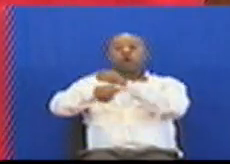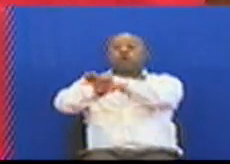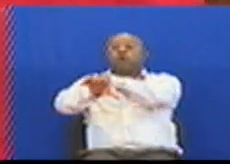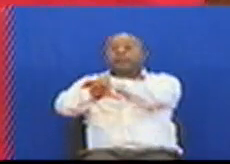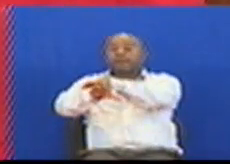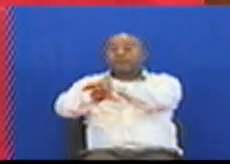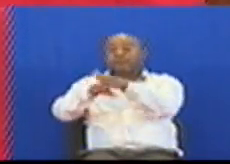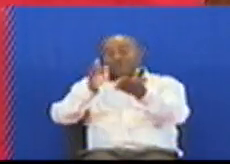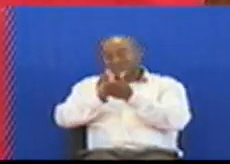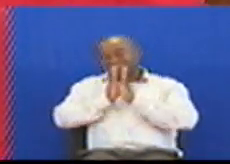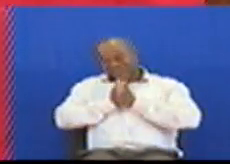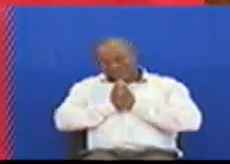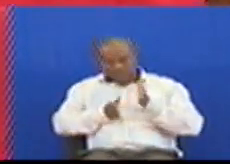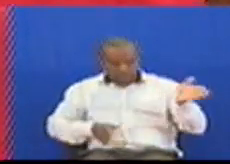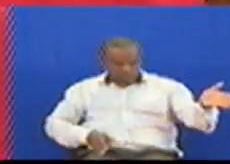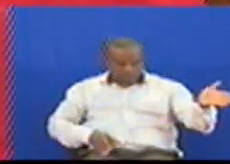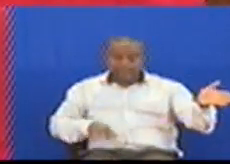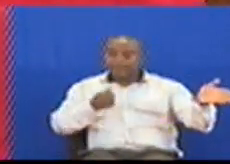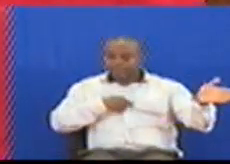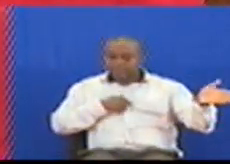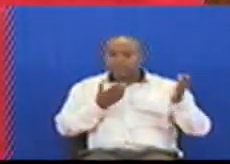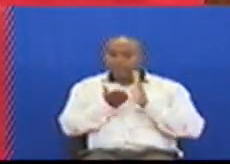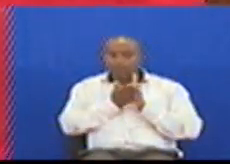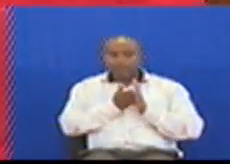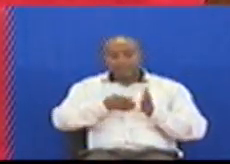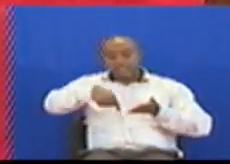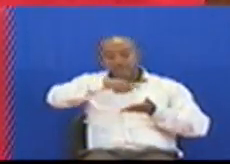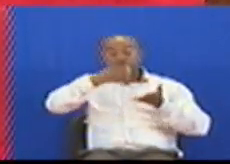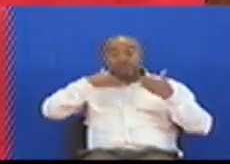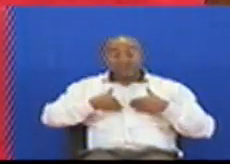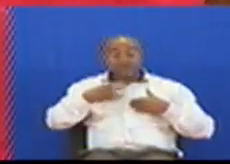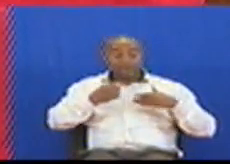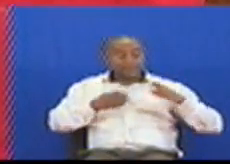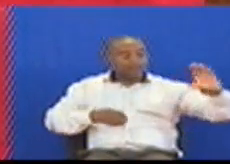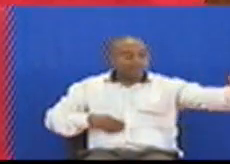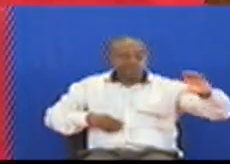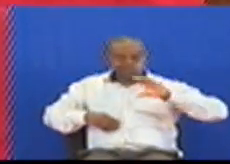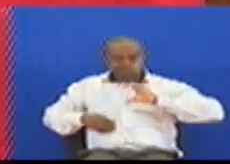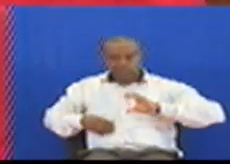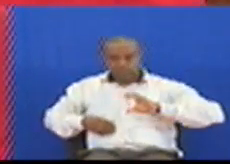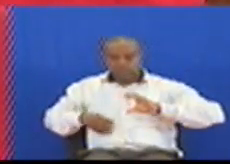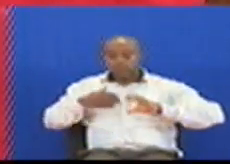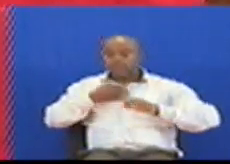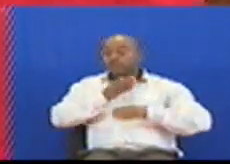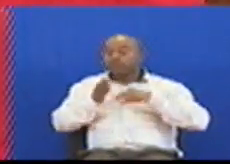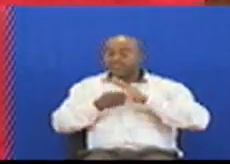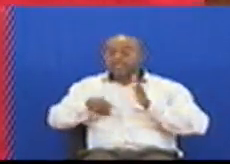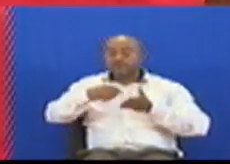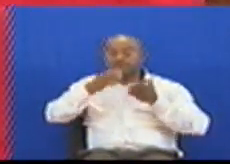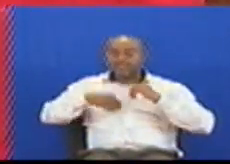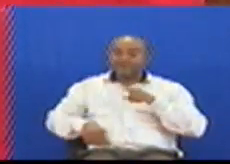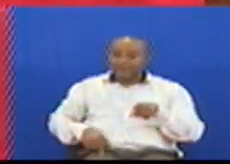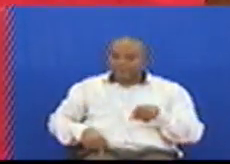haki, nikushukuru sana. Niliomba vituo vya afya, umetupatia pesa kwa ajili ya ujenzi wa kituo cha afya cha Bwisia, kituo cha afya